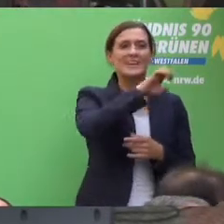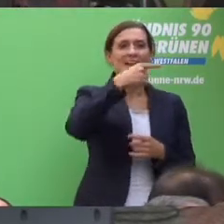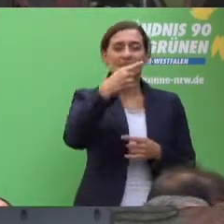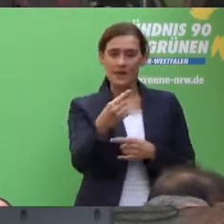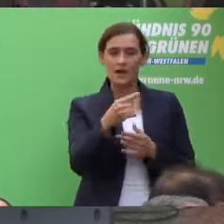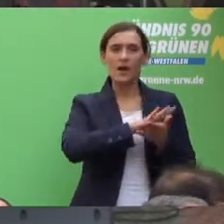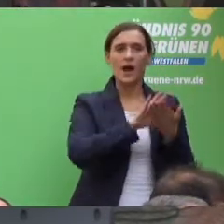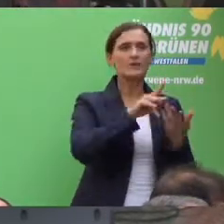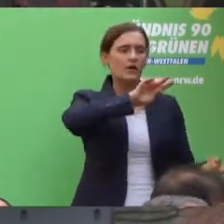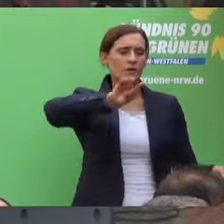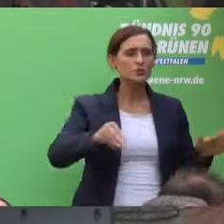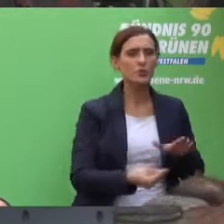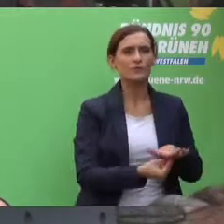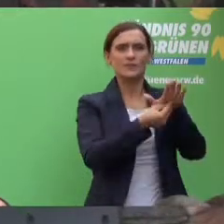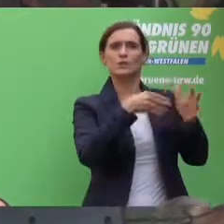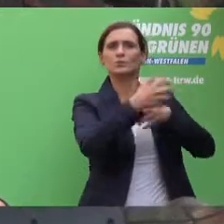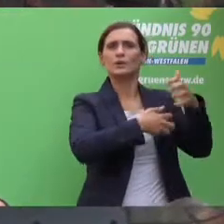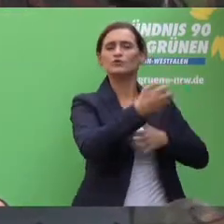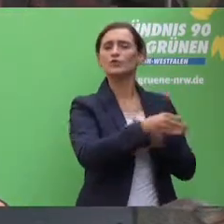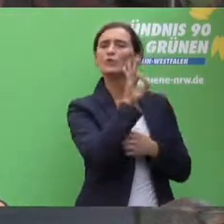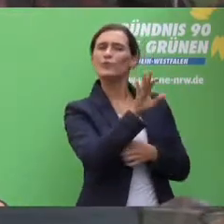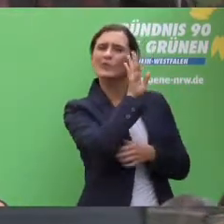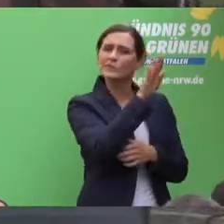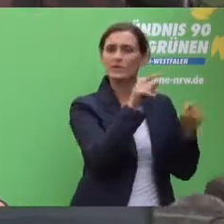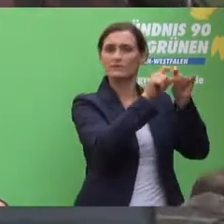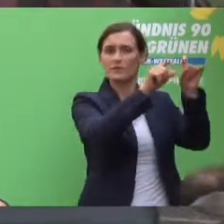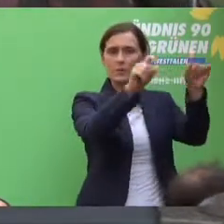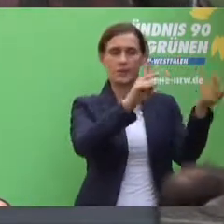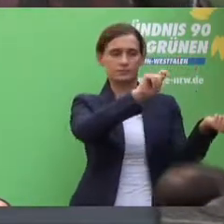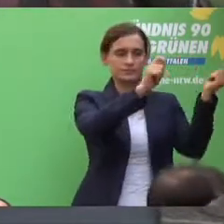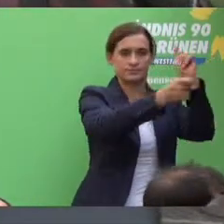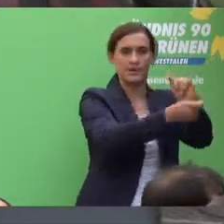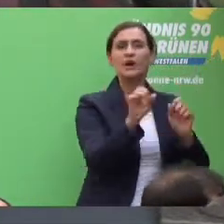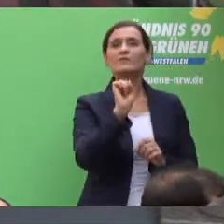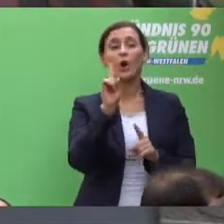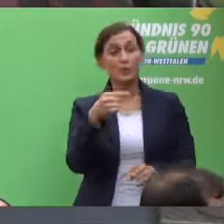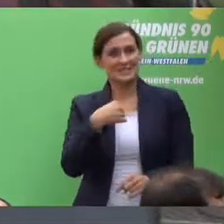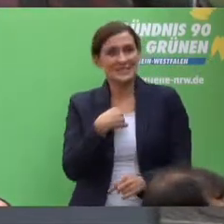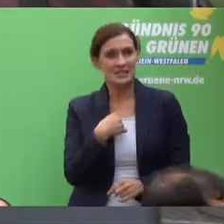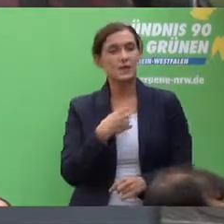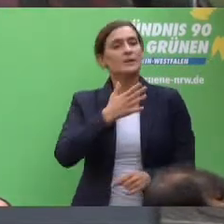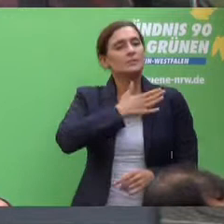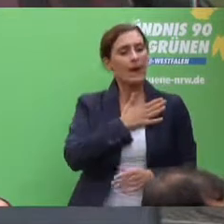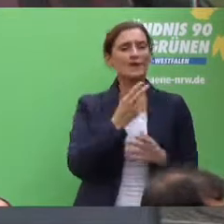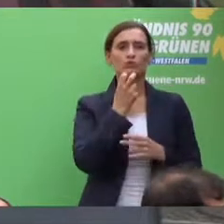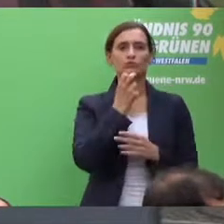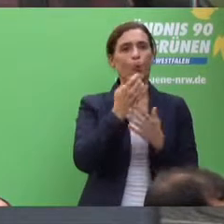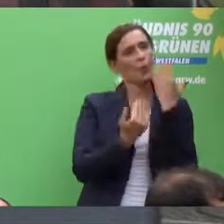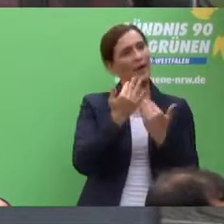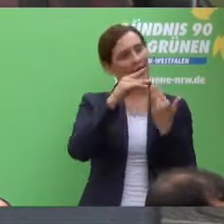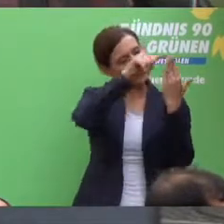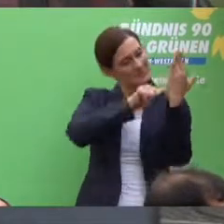eine Subventionsmaschine für ihre Klientel gemacht haben. Wieso muss ich mit meiner Stromrechnung die Förderung